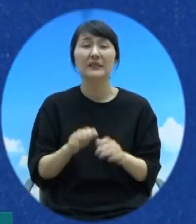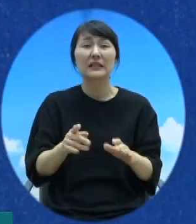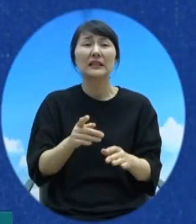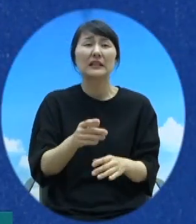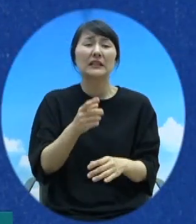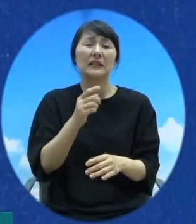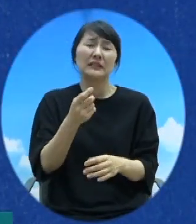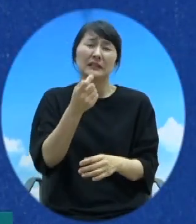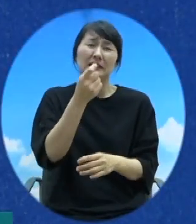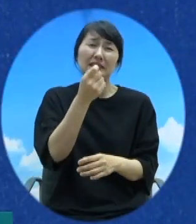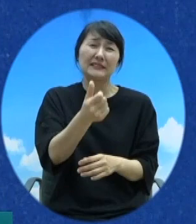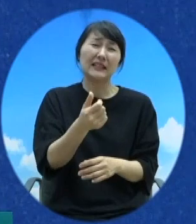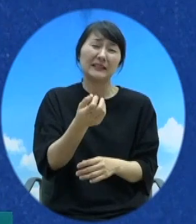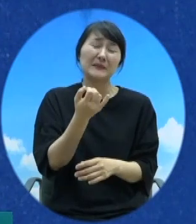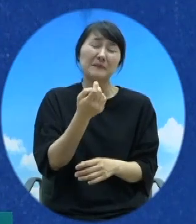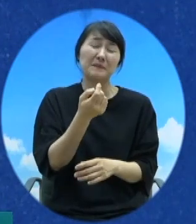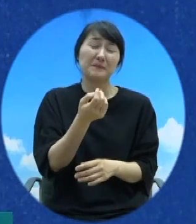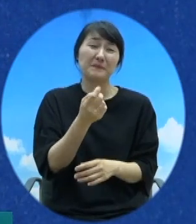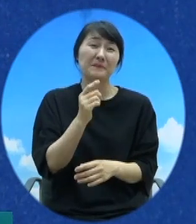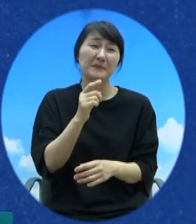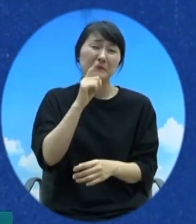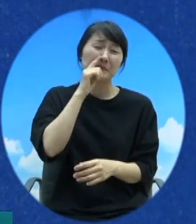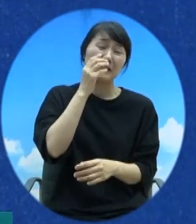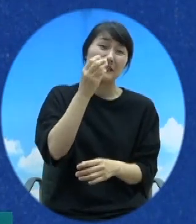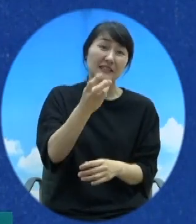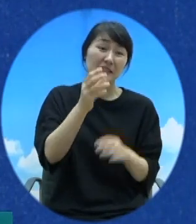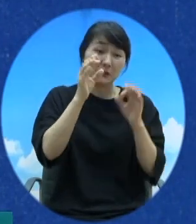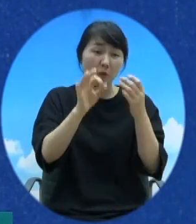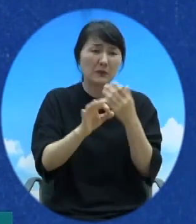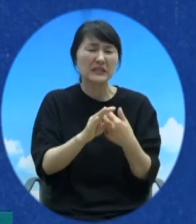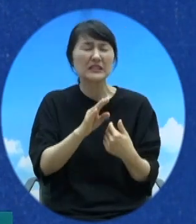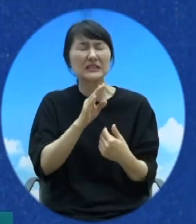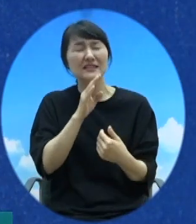겨자씨가, 그죠? 정말 겨자씨를 보면요,